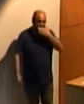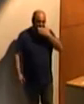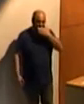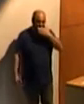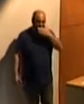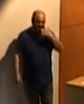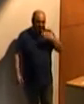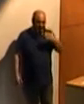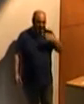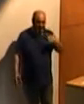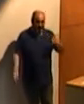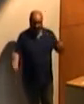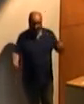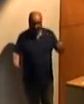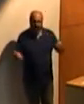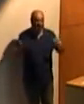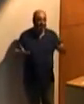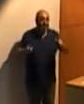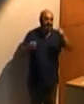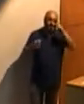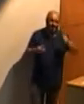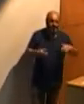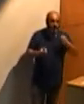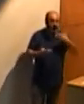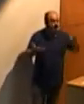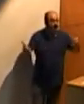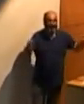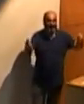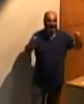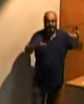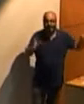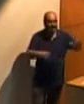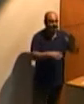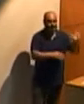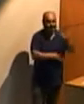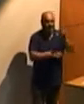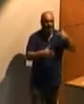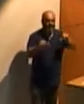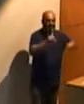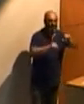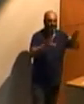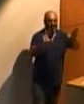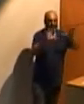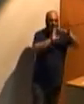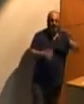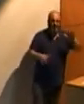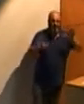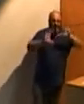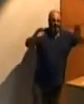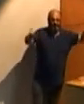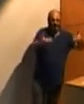il y a actuellement une métaphore qu'on entend beaucoup autour de nous en tout cas dans les laboratoires c'est le lego